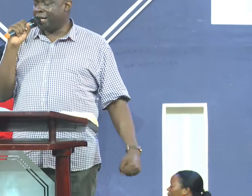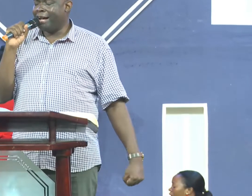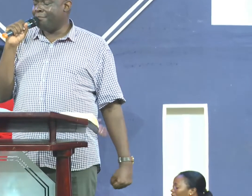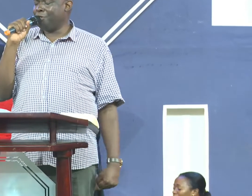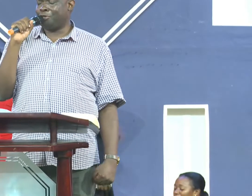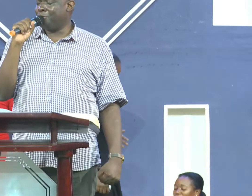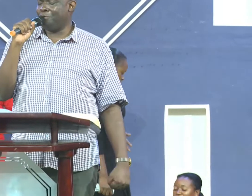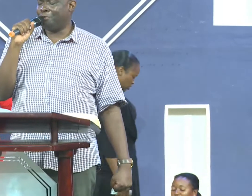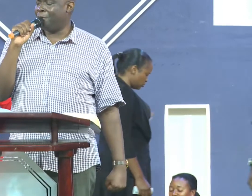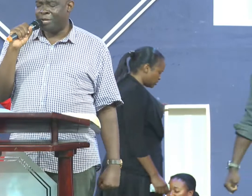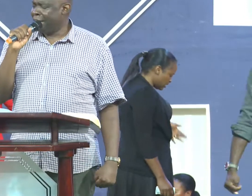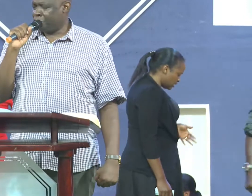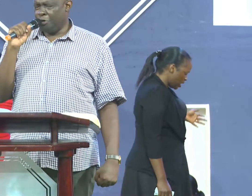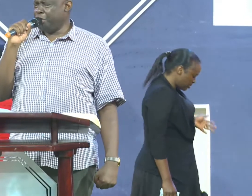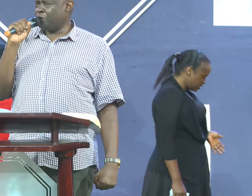mu kigambo kyo